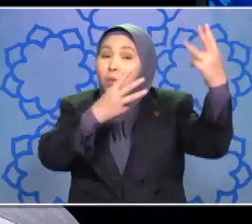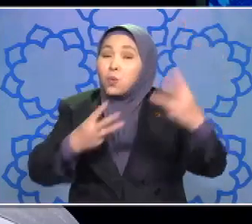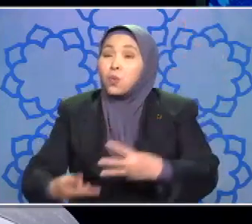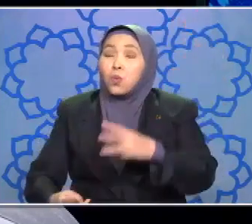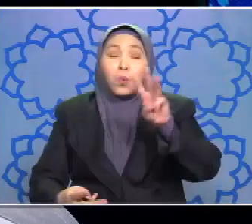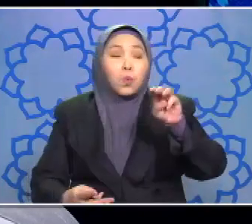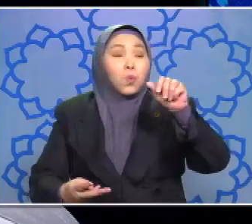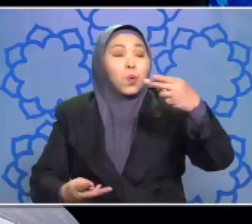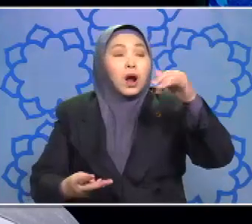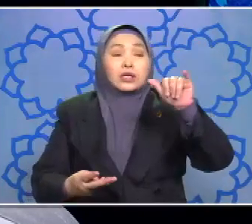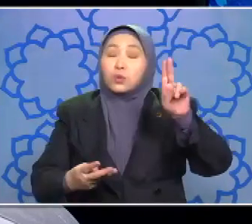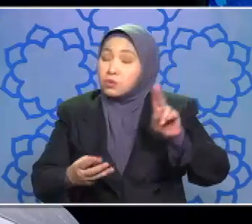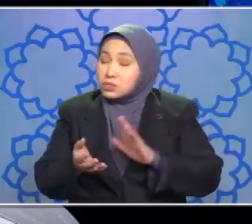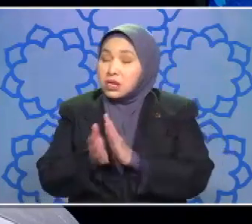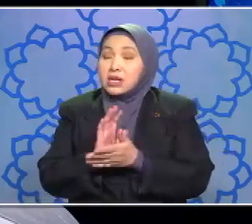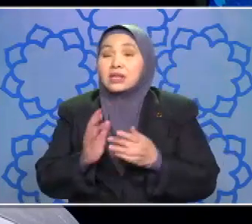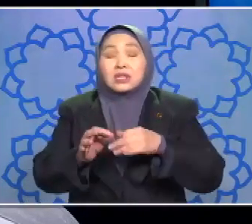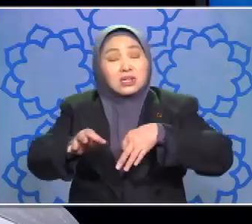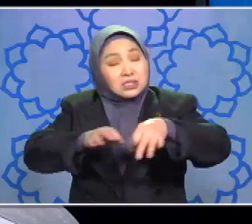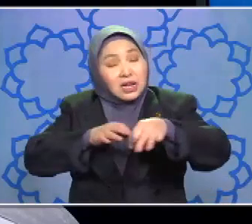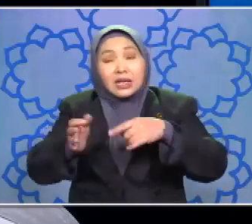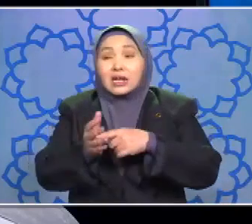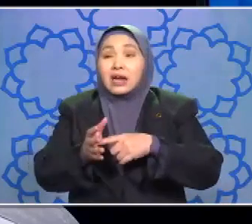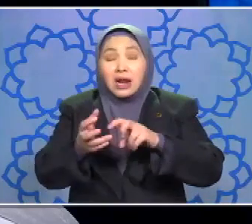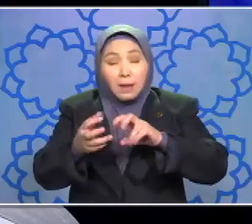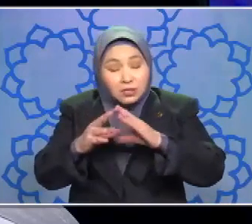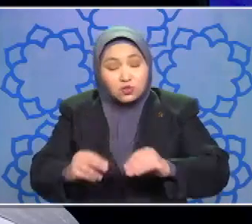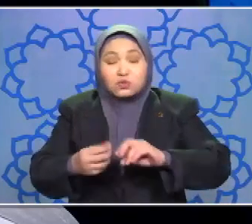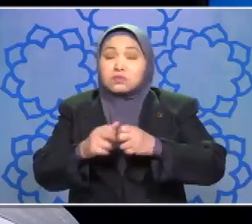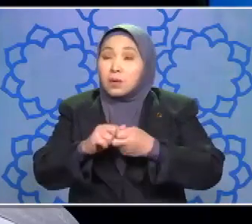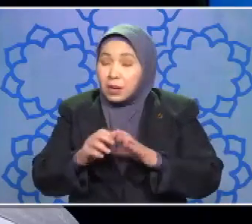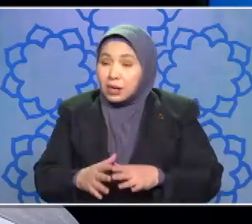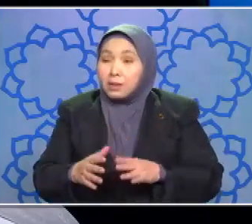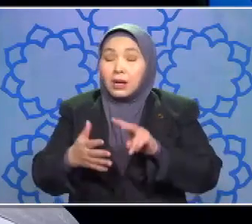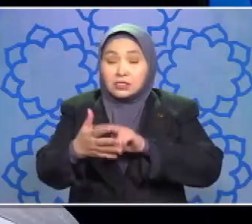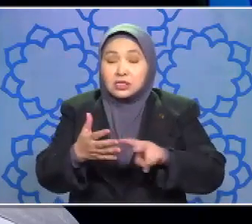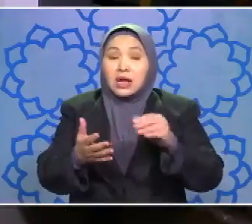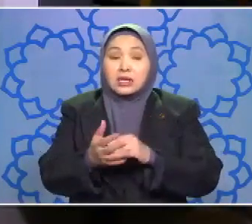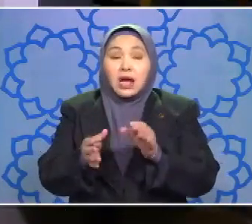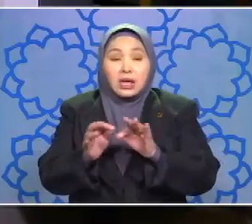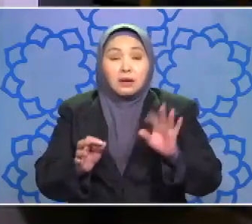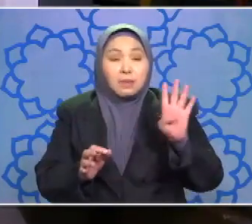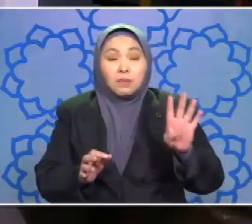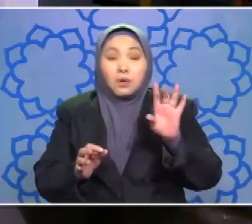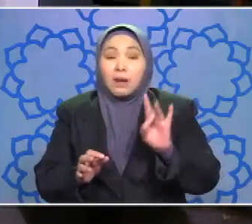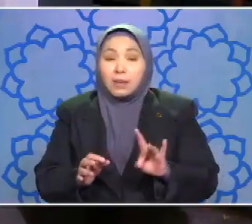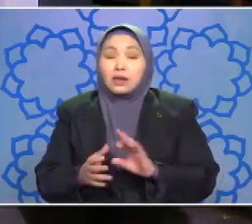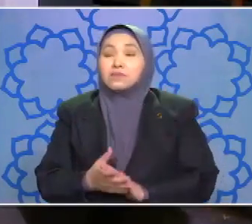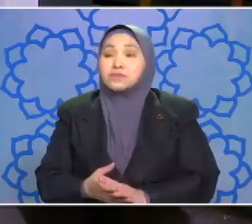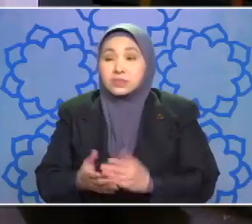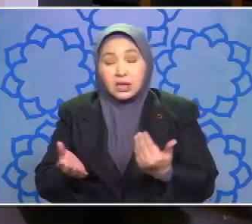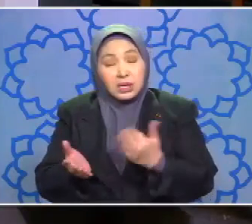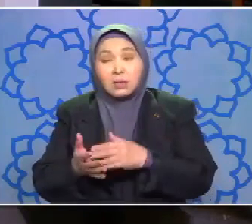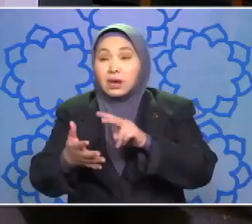agar kita jelas bahawa ini adalah solusinya. Ayat 48 kita baca sekali lagi bersama Ustaz. Terima kasih Fadhil Ustaz Fazrul. Cantik sekali, Ustaz,